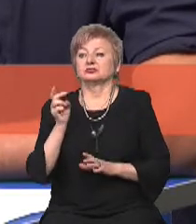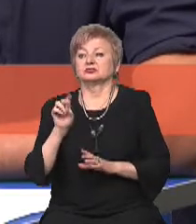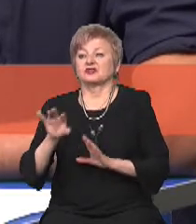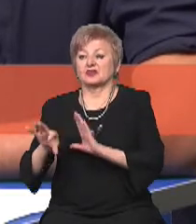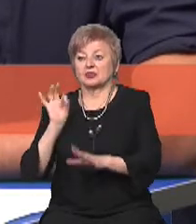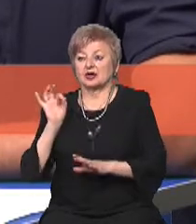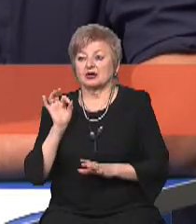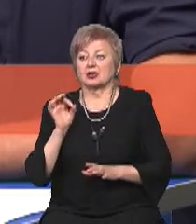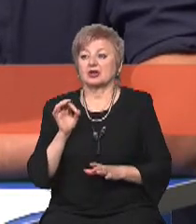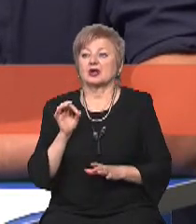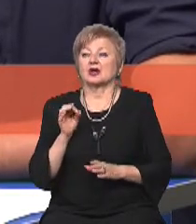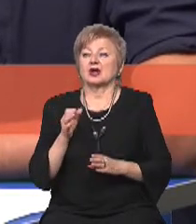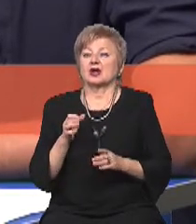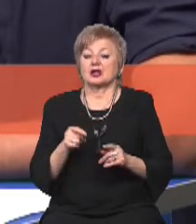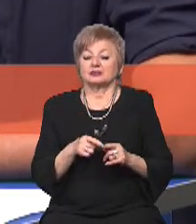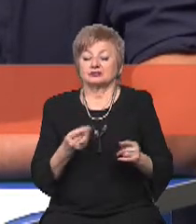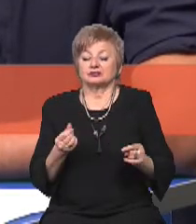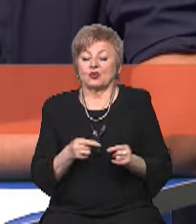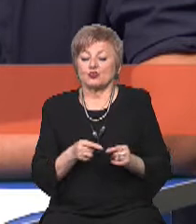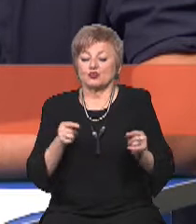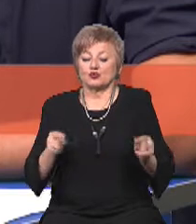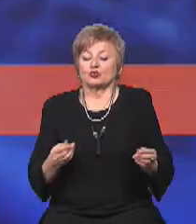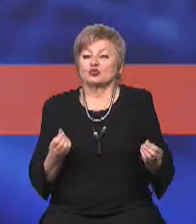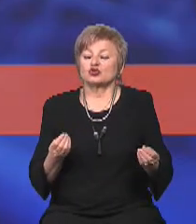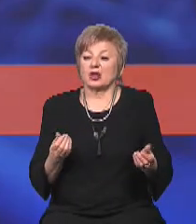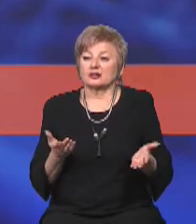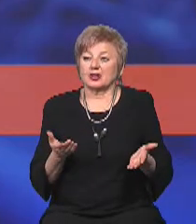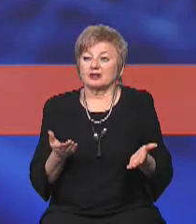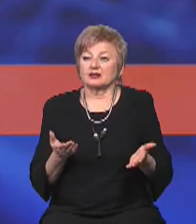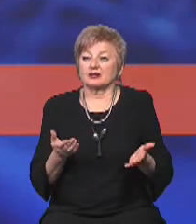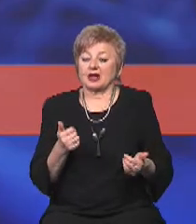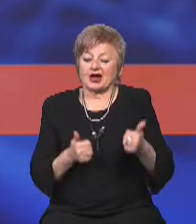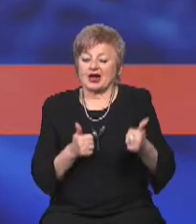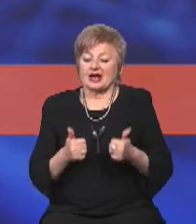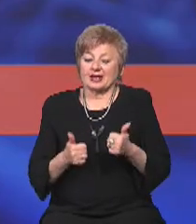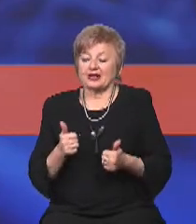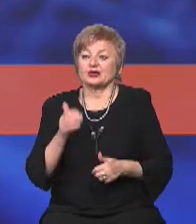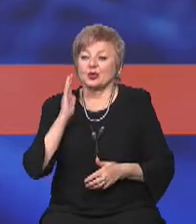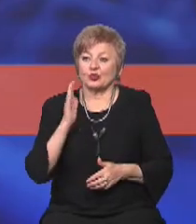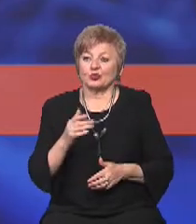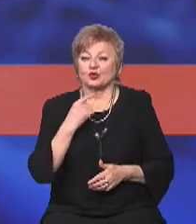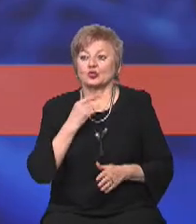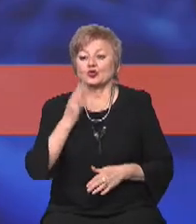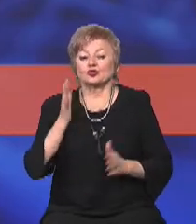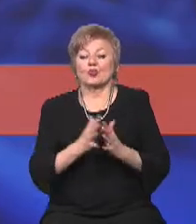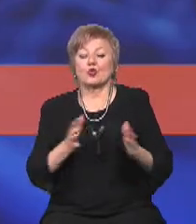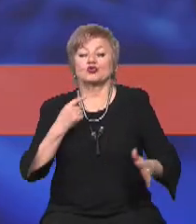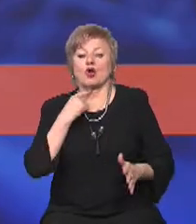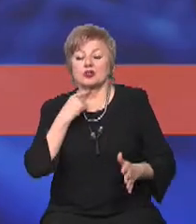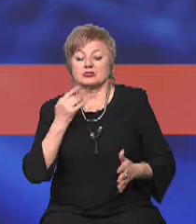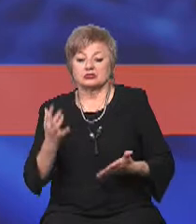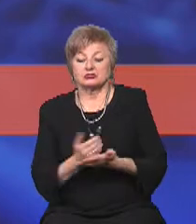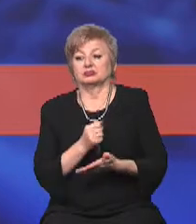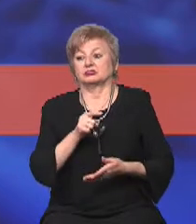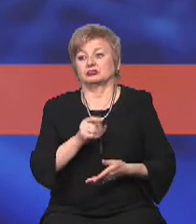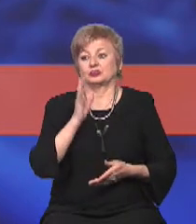і в межах бюджету в кожній категорії. Рейтингове голосування, звісно, хто набрав більше голосів, той і